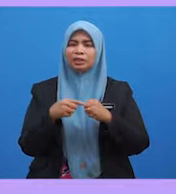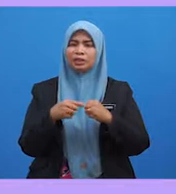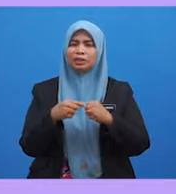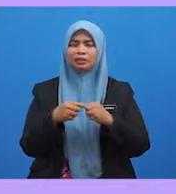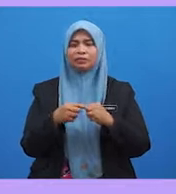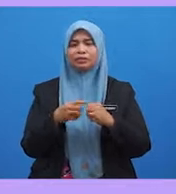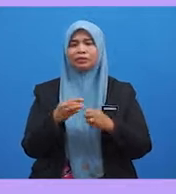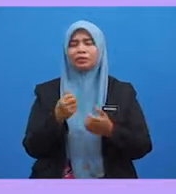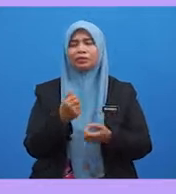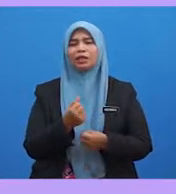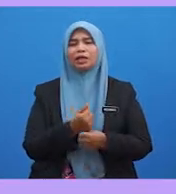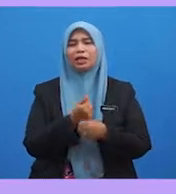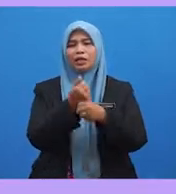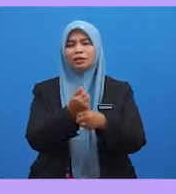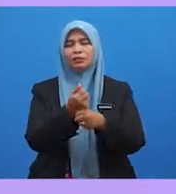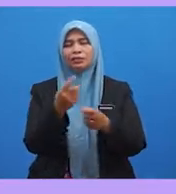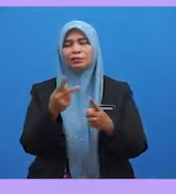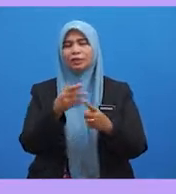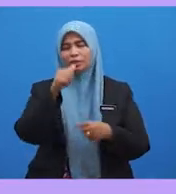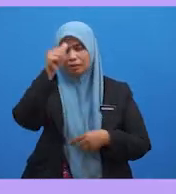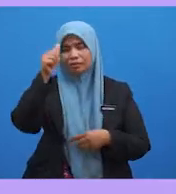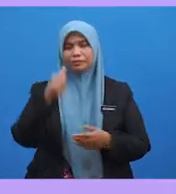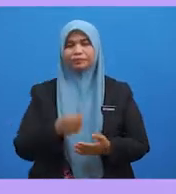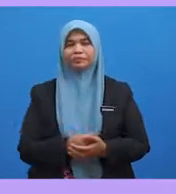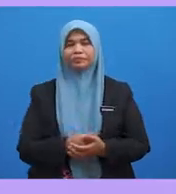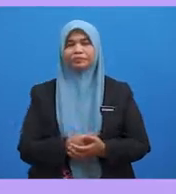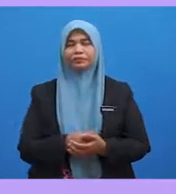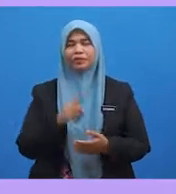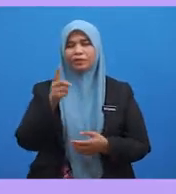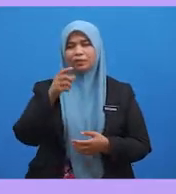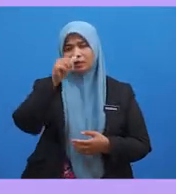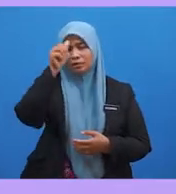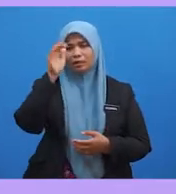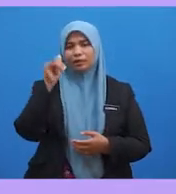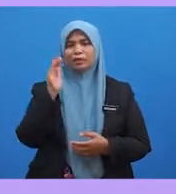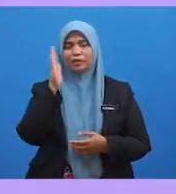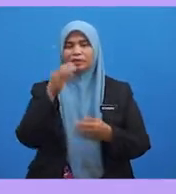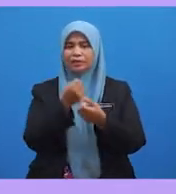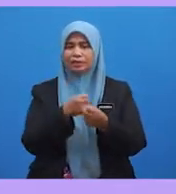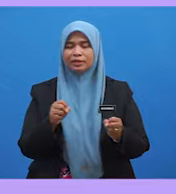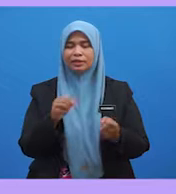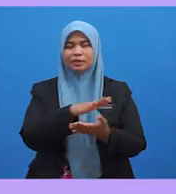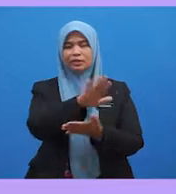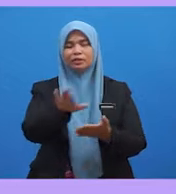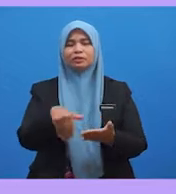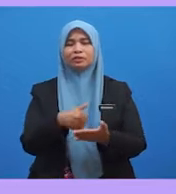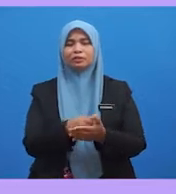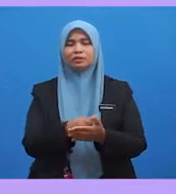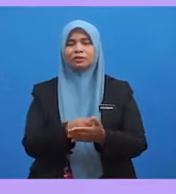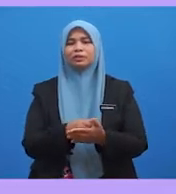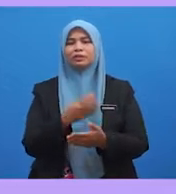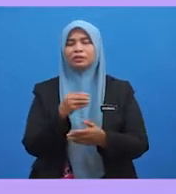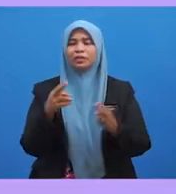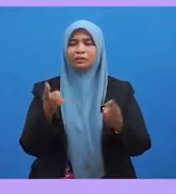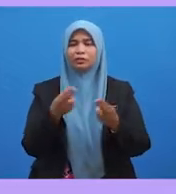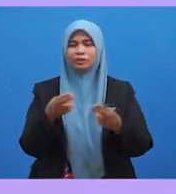Ta'ala, kerana Allah Ta'ala yang akan menyelesaikan segala-galanya di samping usaha yang